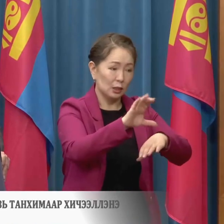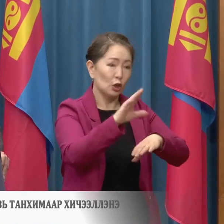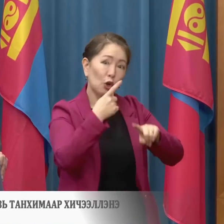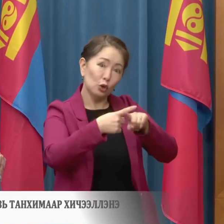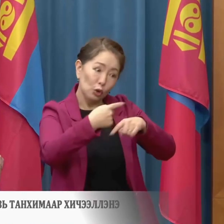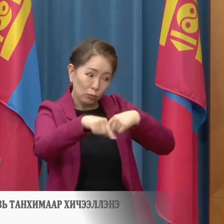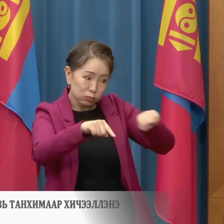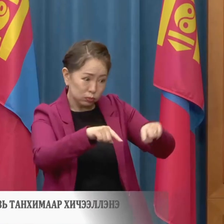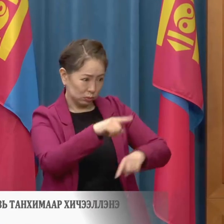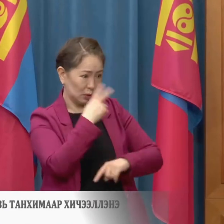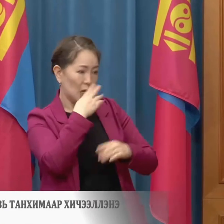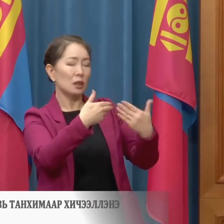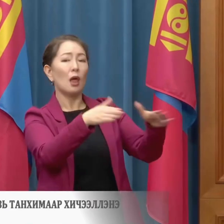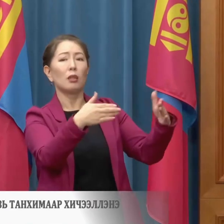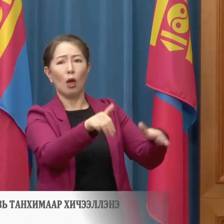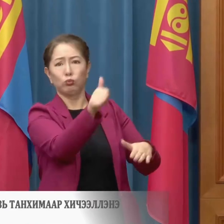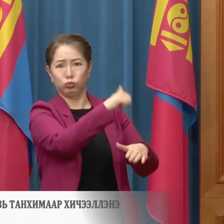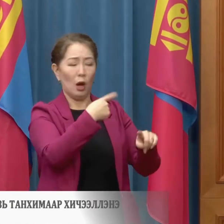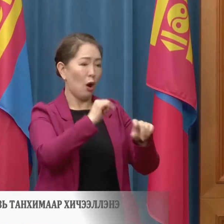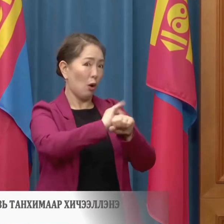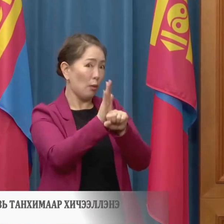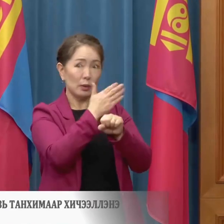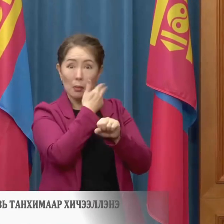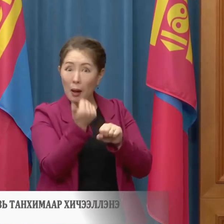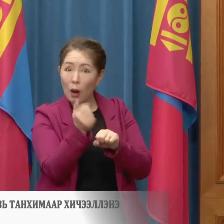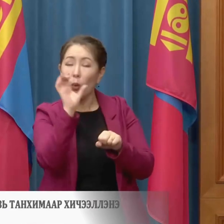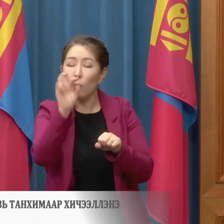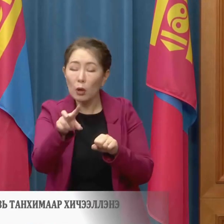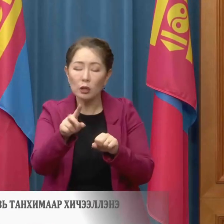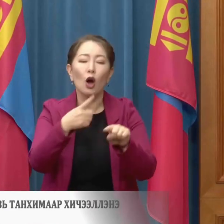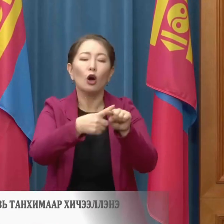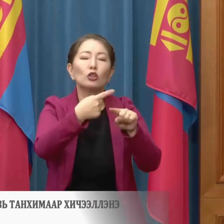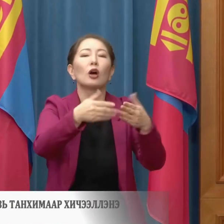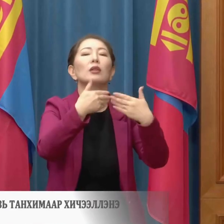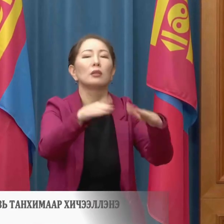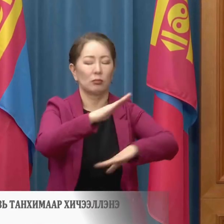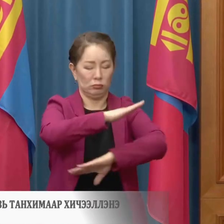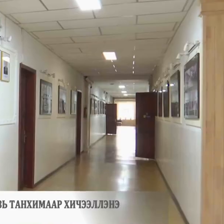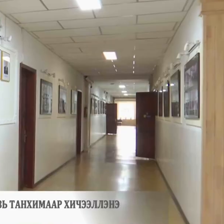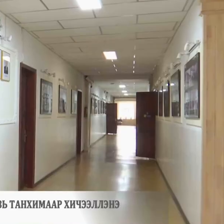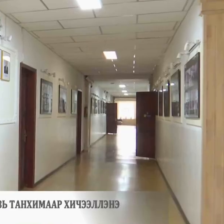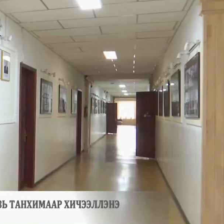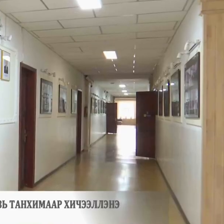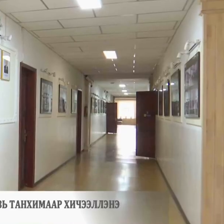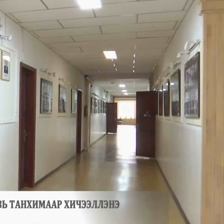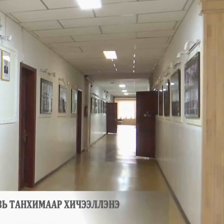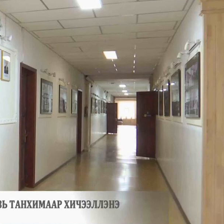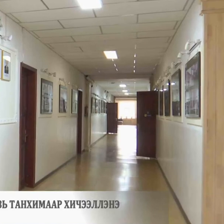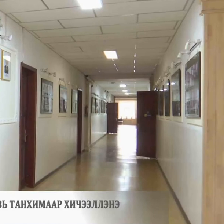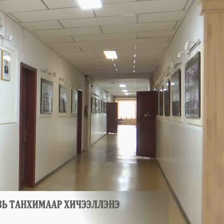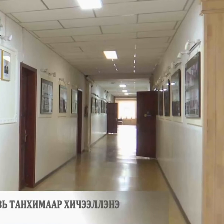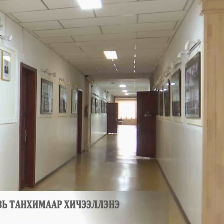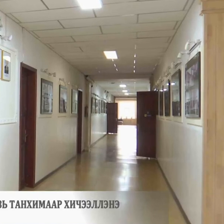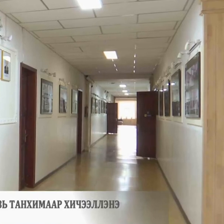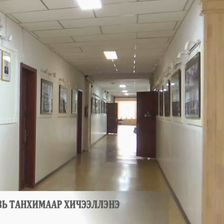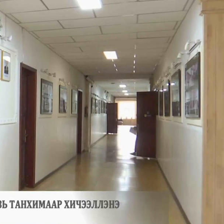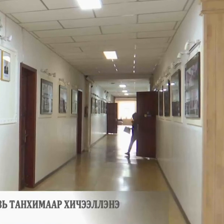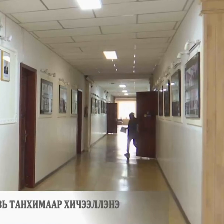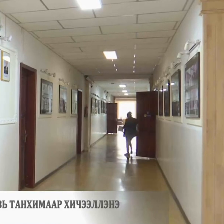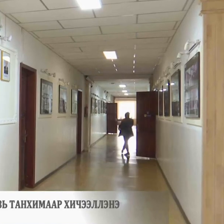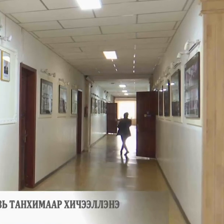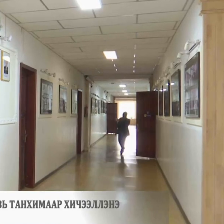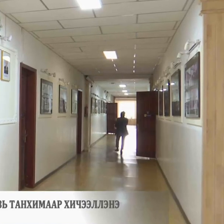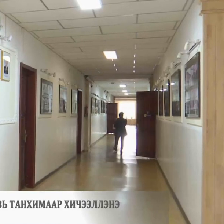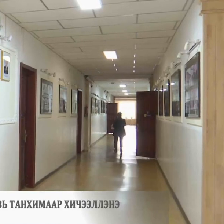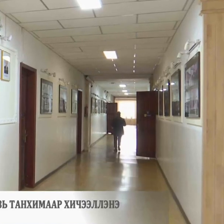сургуулийн цэцэрлэгийг бол 100% танхимаар одоо ингээд зохион байгуулах энэ боломж байгаа гэж харж байгаа. Мэргэжлийн болон техникийн